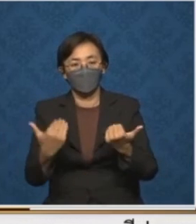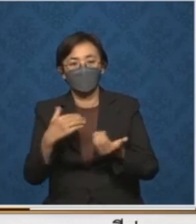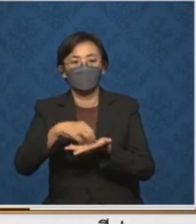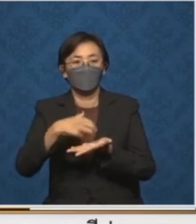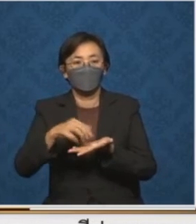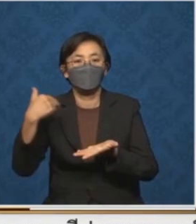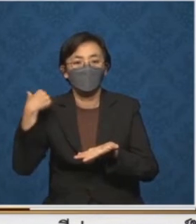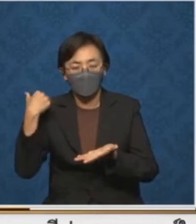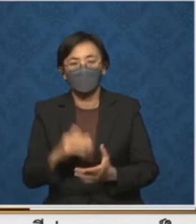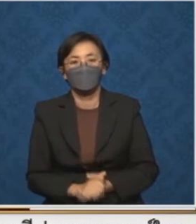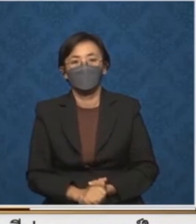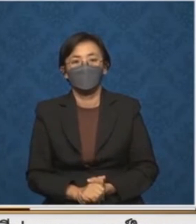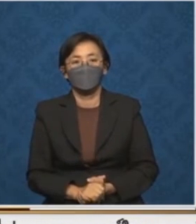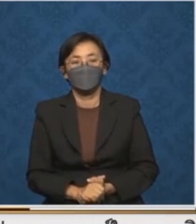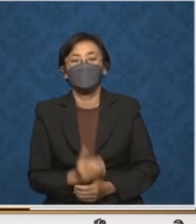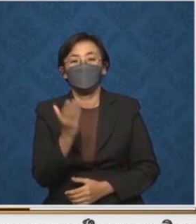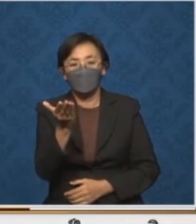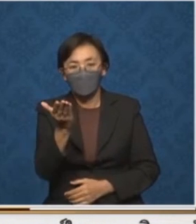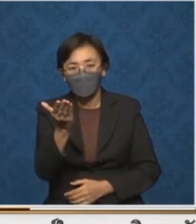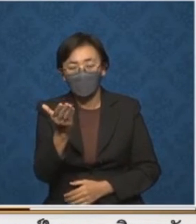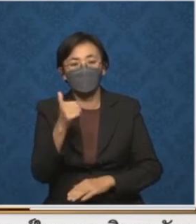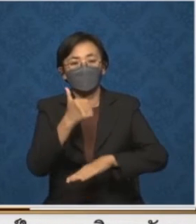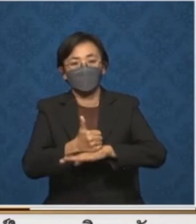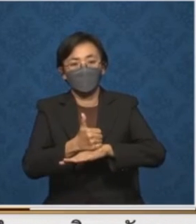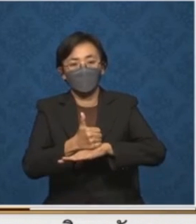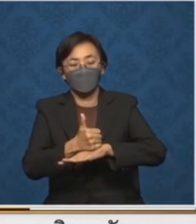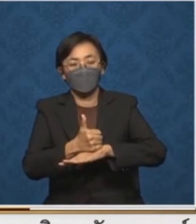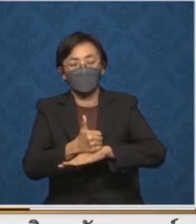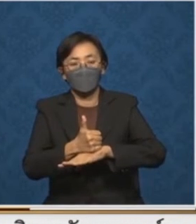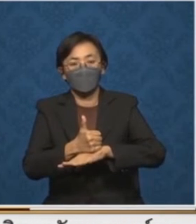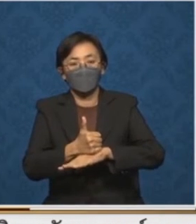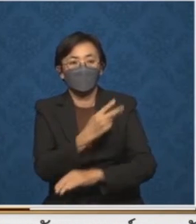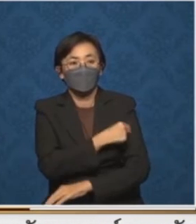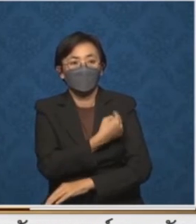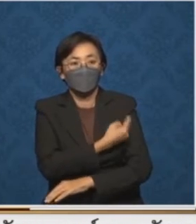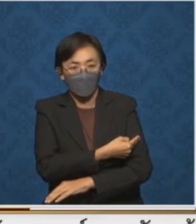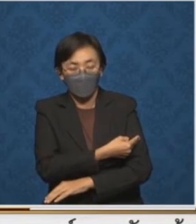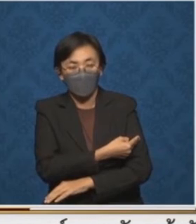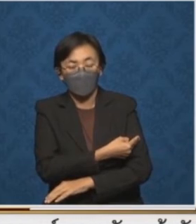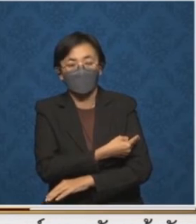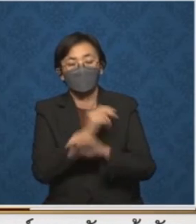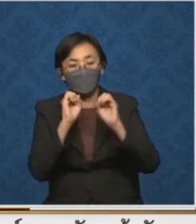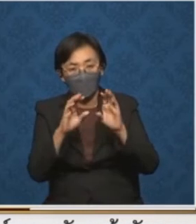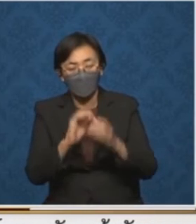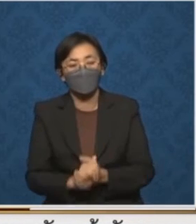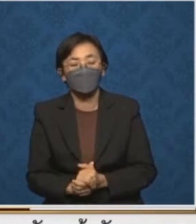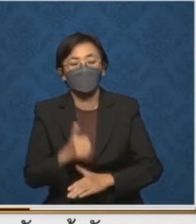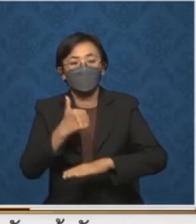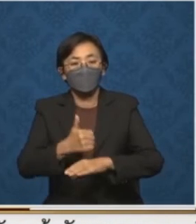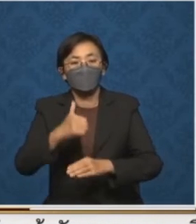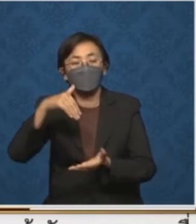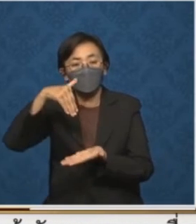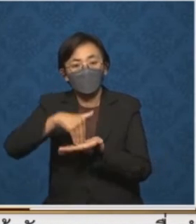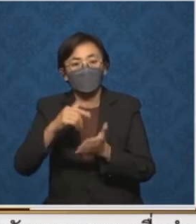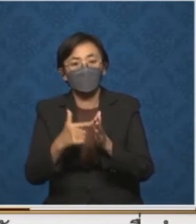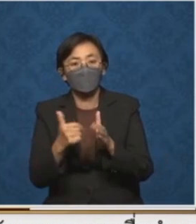รัฐบันเทีงบอกว่าไม่เข้าโวัคไม่รวมโวัคแล้วผู้อำนวยการศูนยวัค